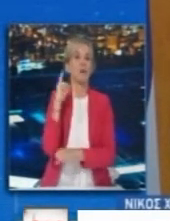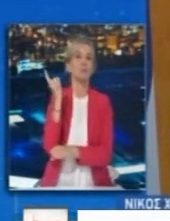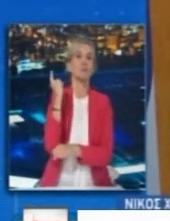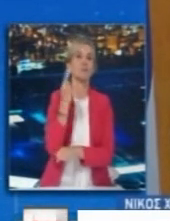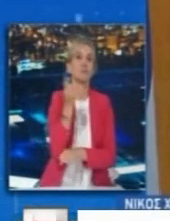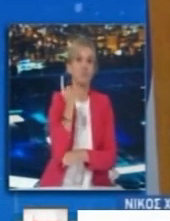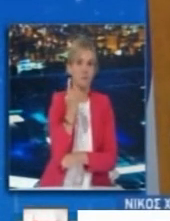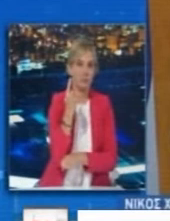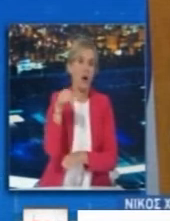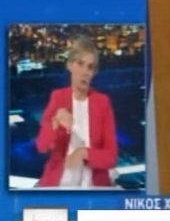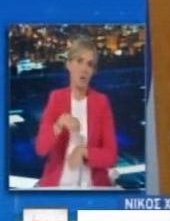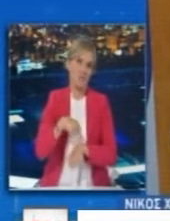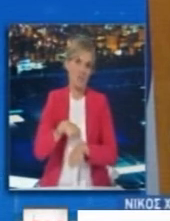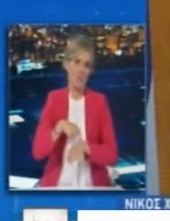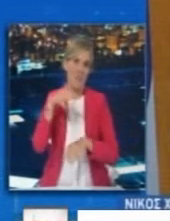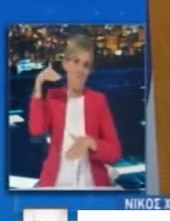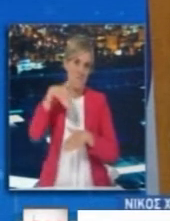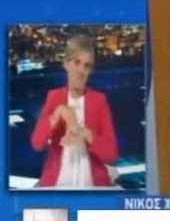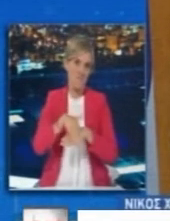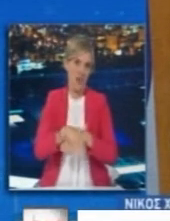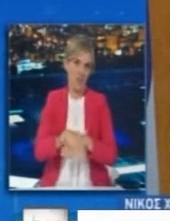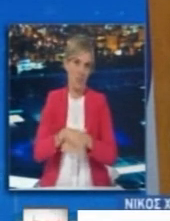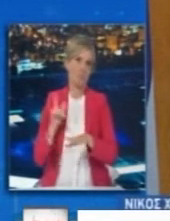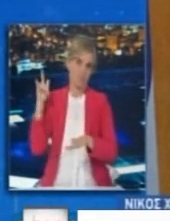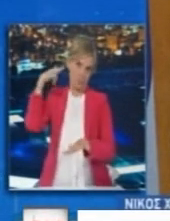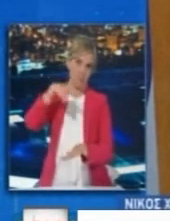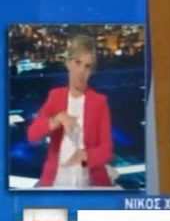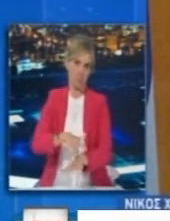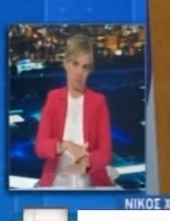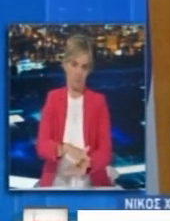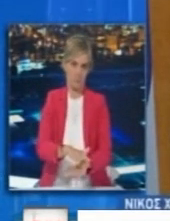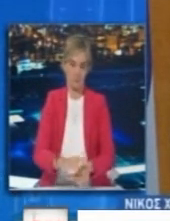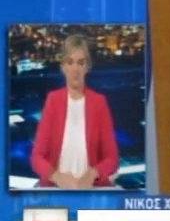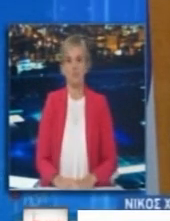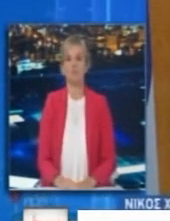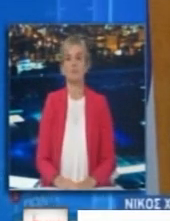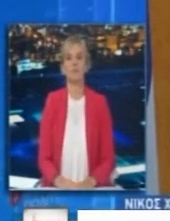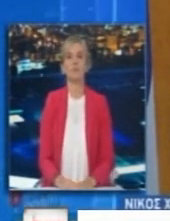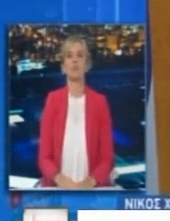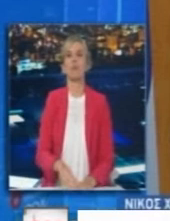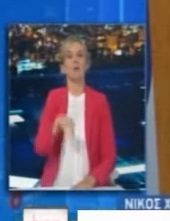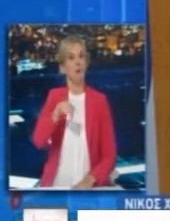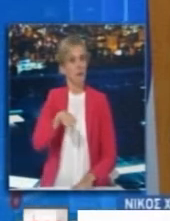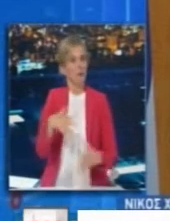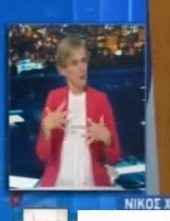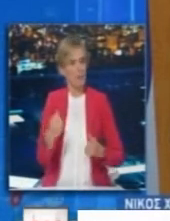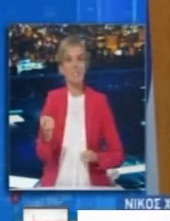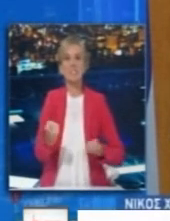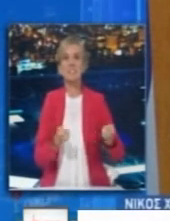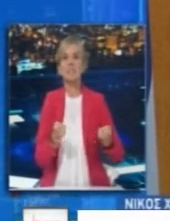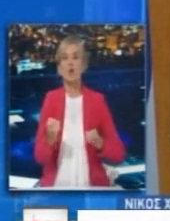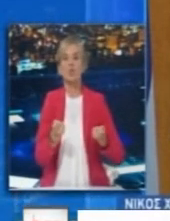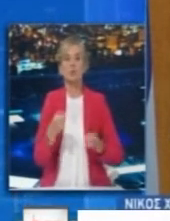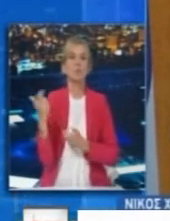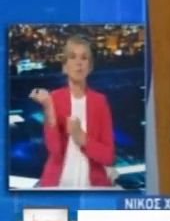συντονισμό. Το κινητό επιχειρησιακό κέντρο Όλυμπος βρίσκεται στην περιοχή για συντονισμό των πυροσβεστικών δυνάμεων. Αυτή τη